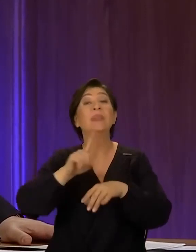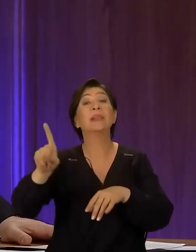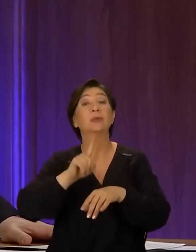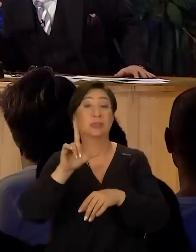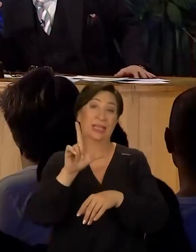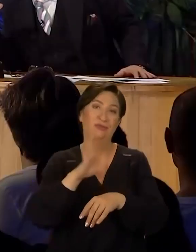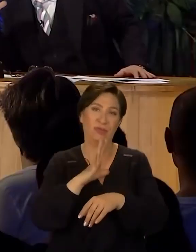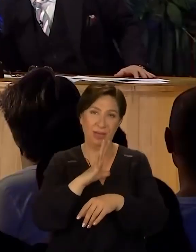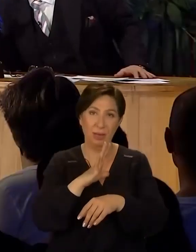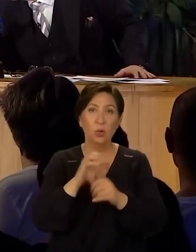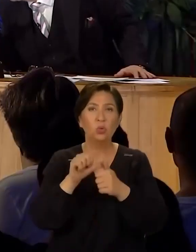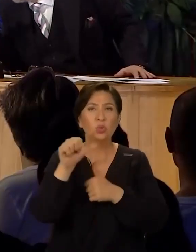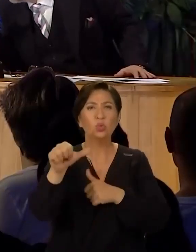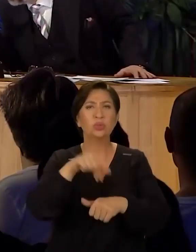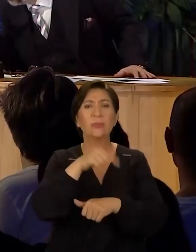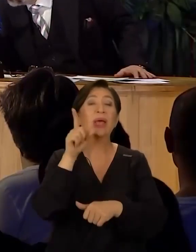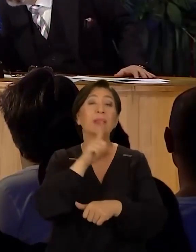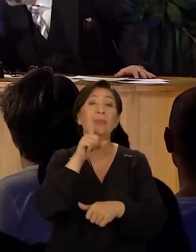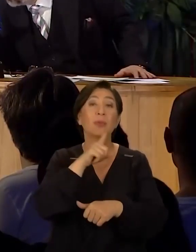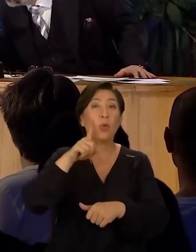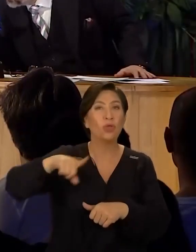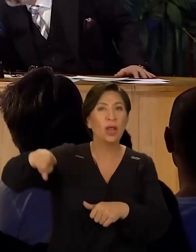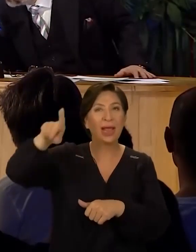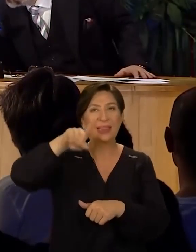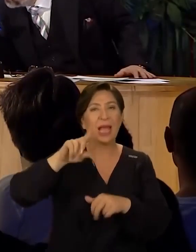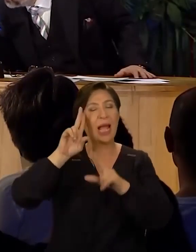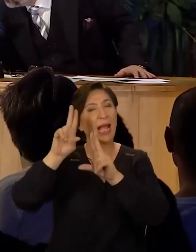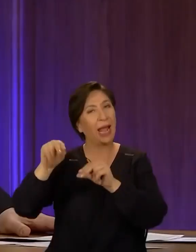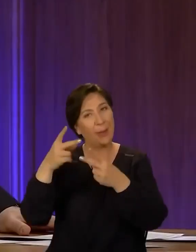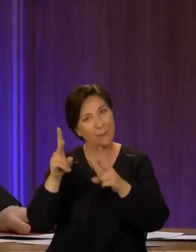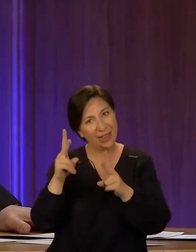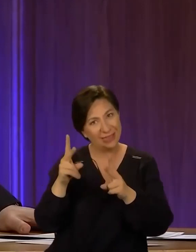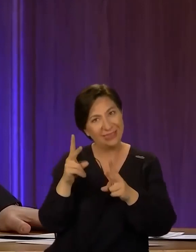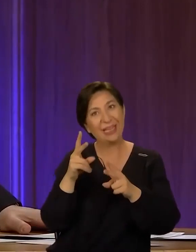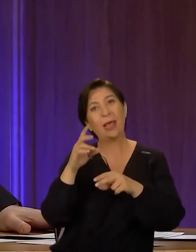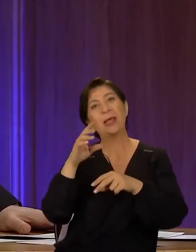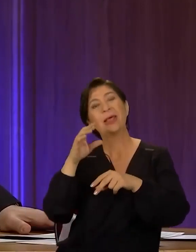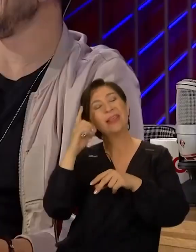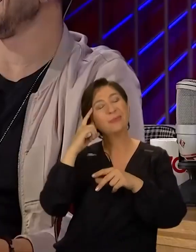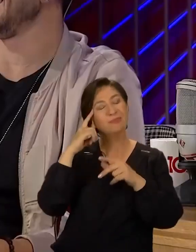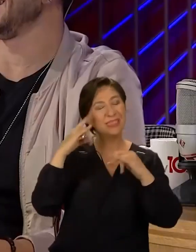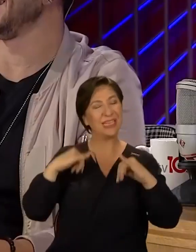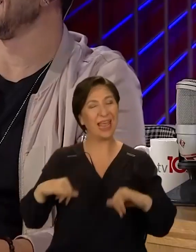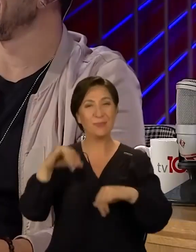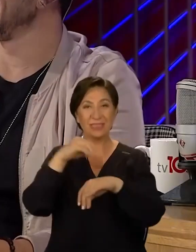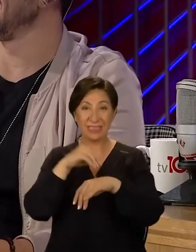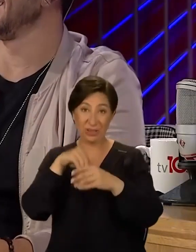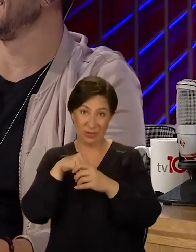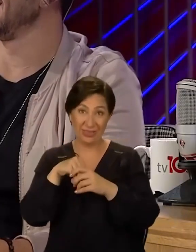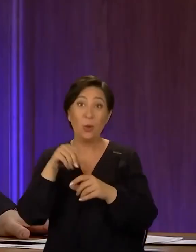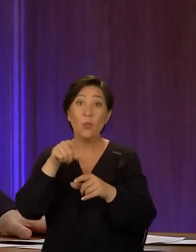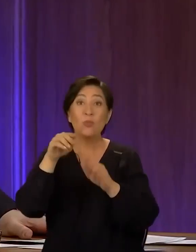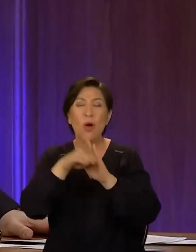var. Uzun süre Londra dolaylarında bir yerde kalabilir bir rehabilitasyon merkezinde. Çünkü